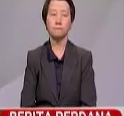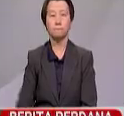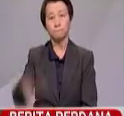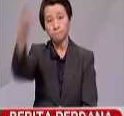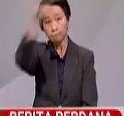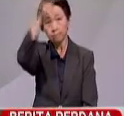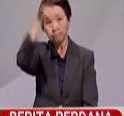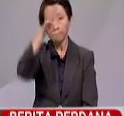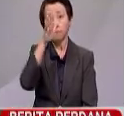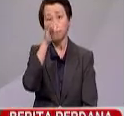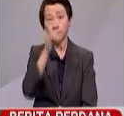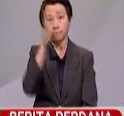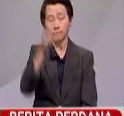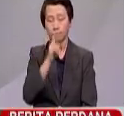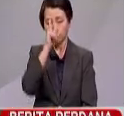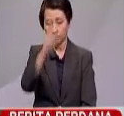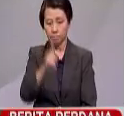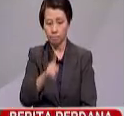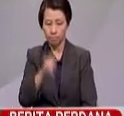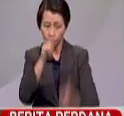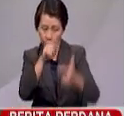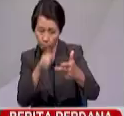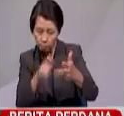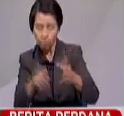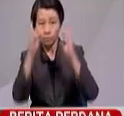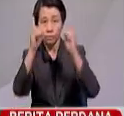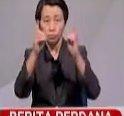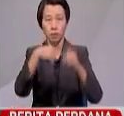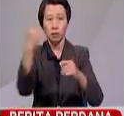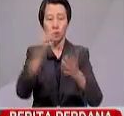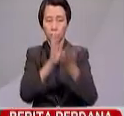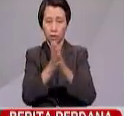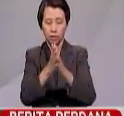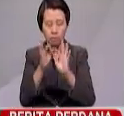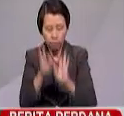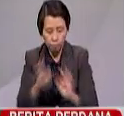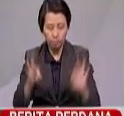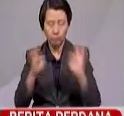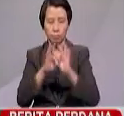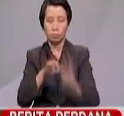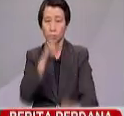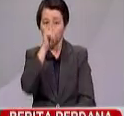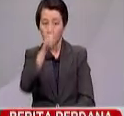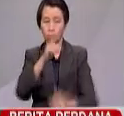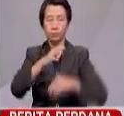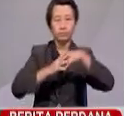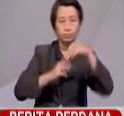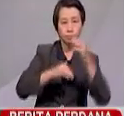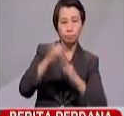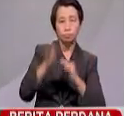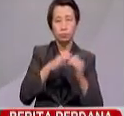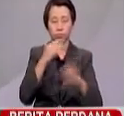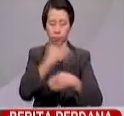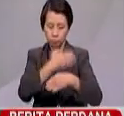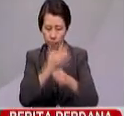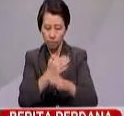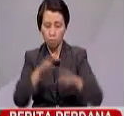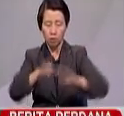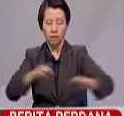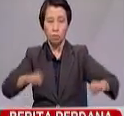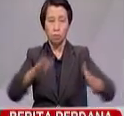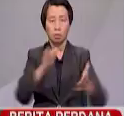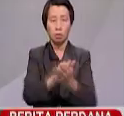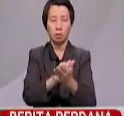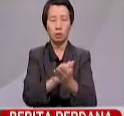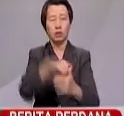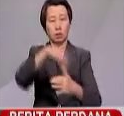Kerajaan Negeri Melaka akan memastikan aspek pendidikan sentiasa menjadi keutamaan dalam memastikan keselesaan dan pembentukan pelajar di negeri itu